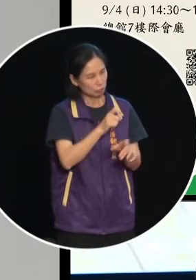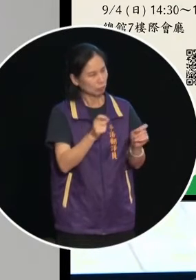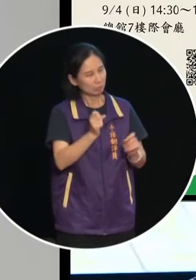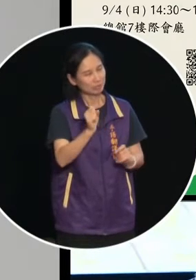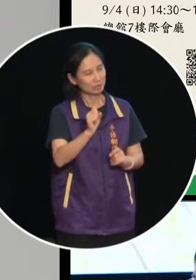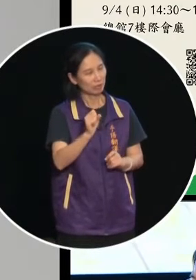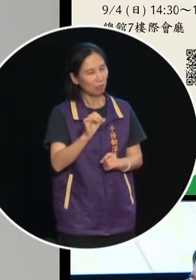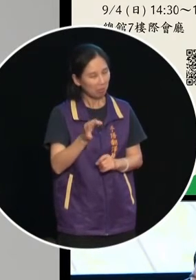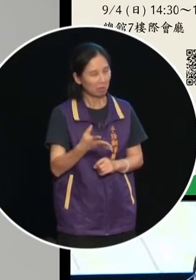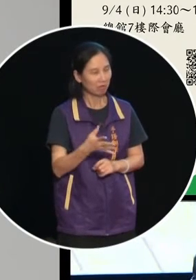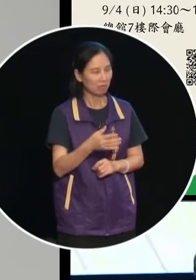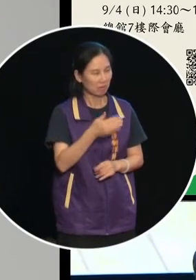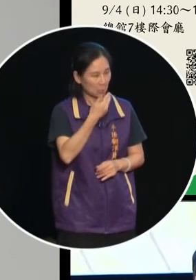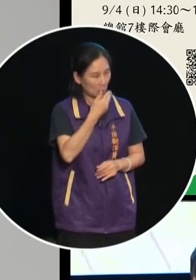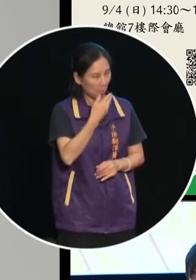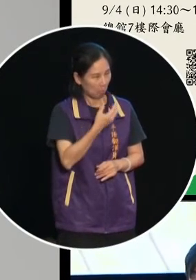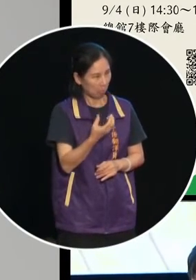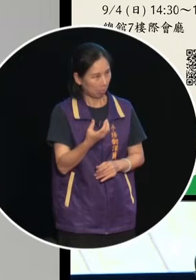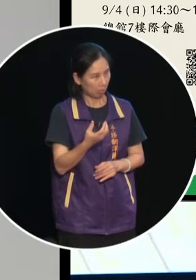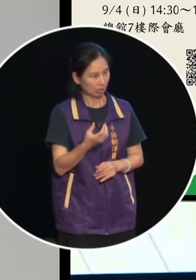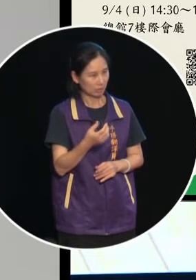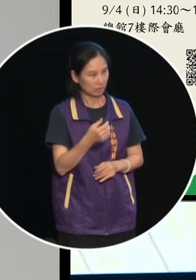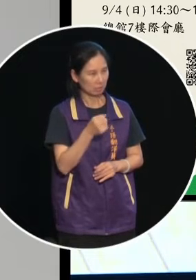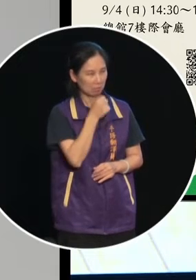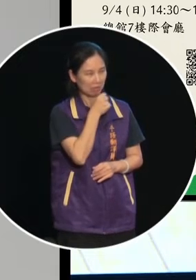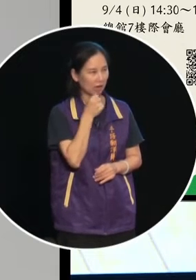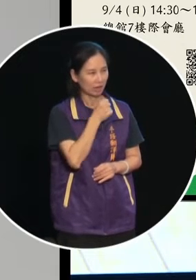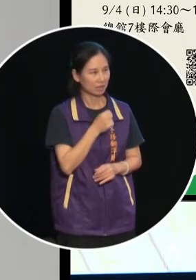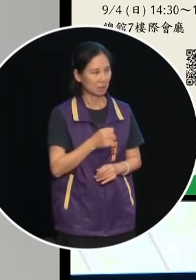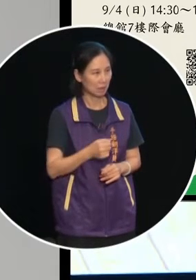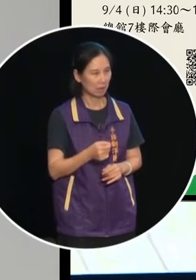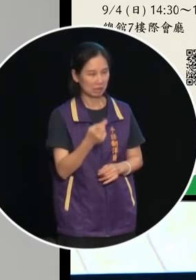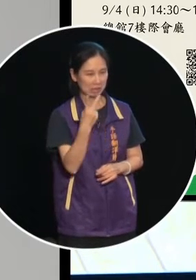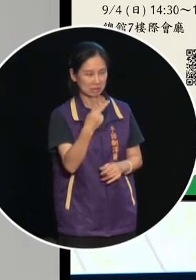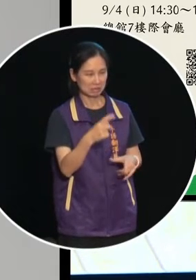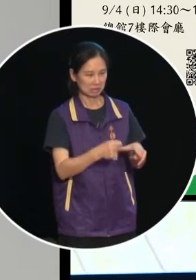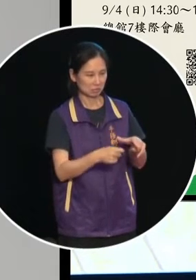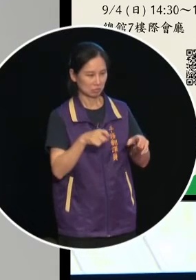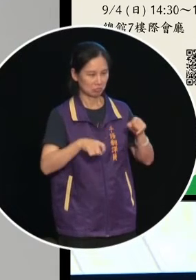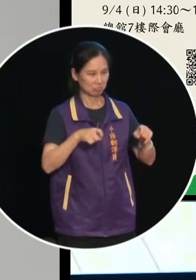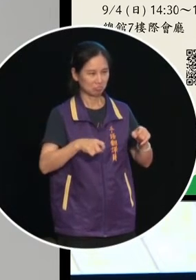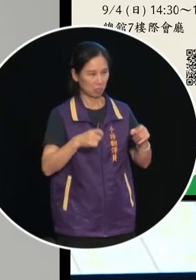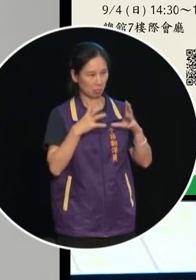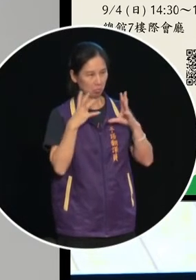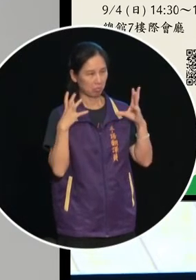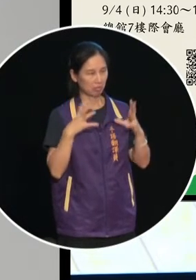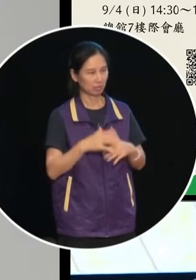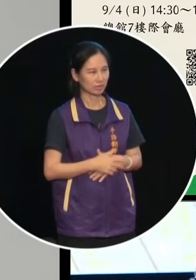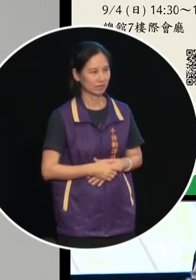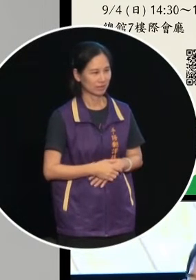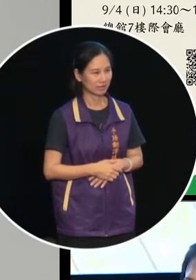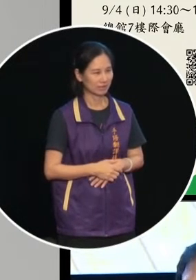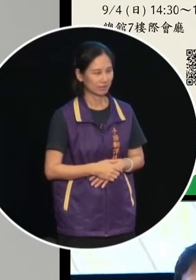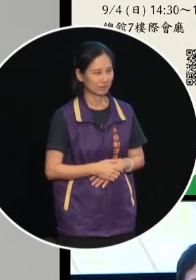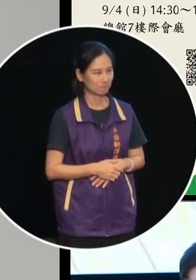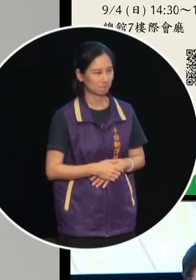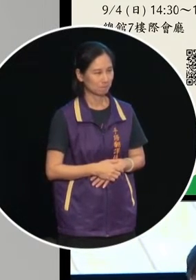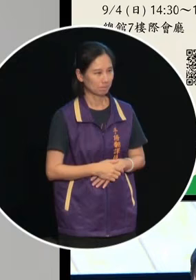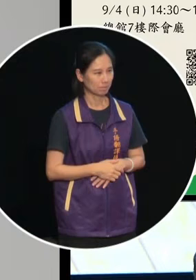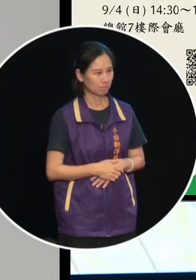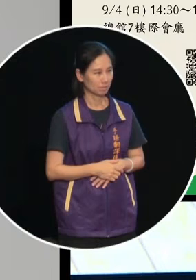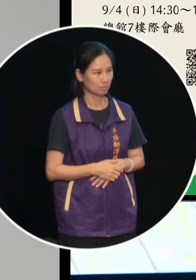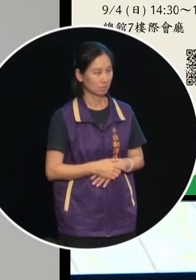是没办法，已经我来台湾胖了2公斤，现在回去日本开始什么，就是